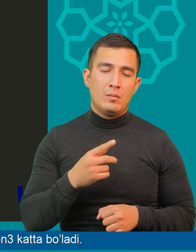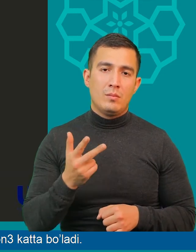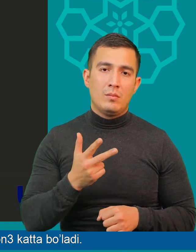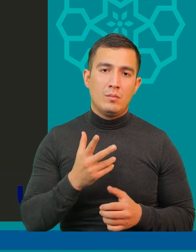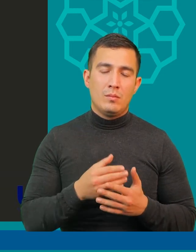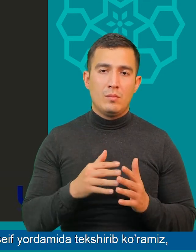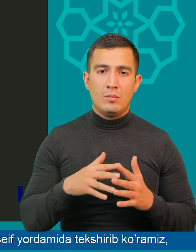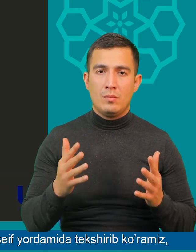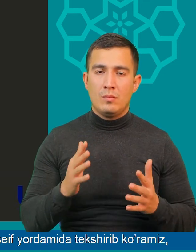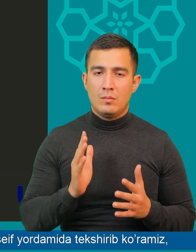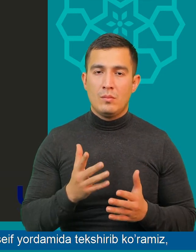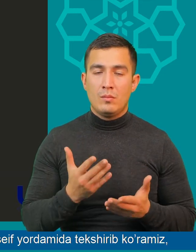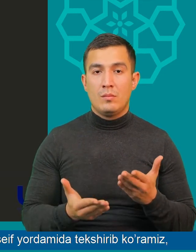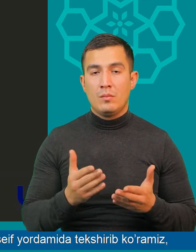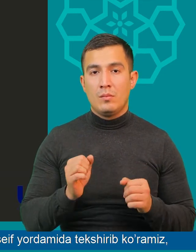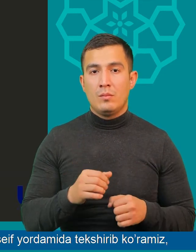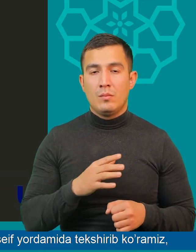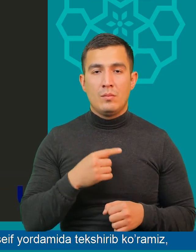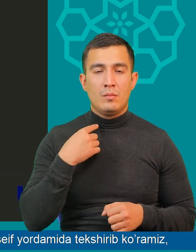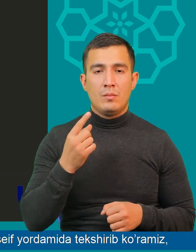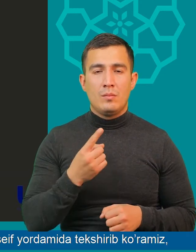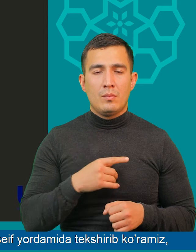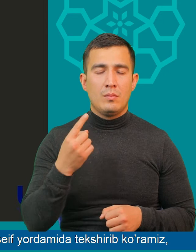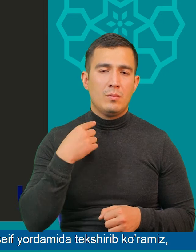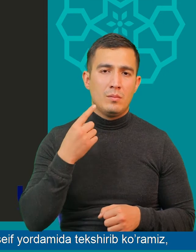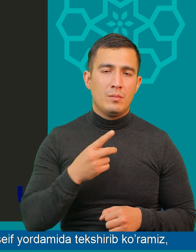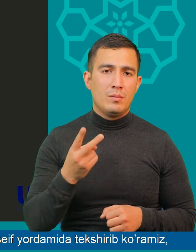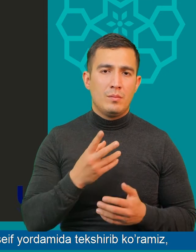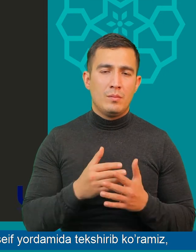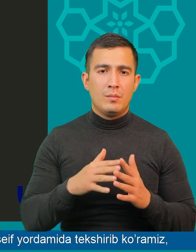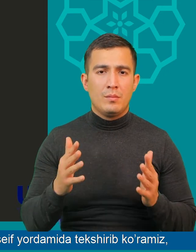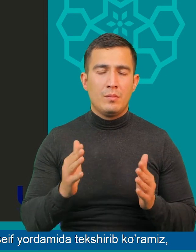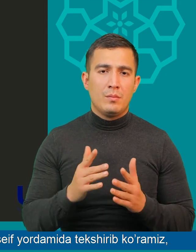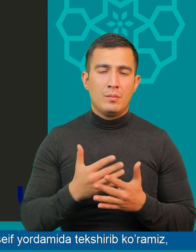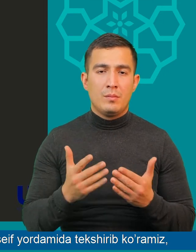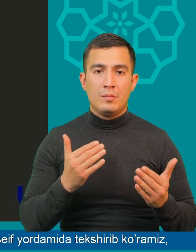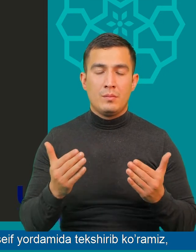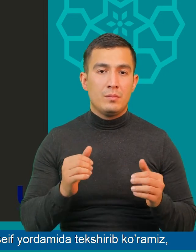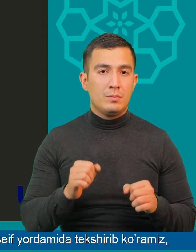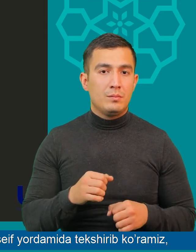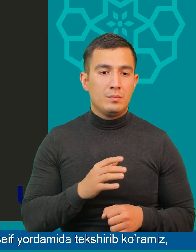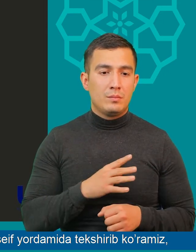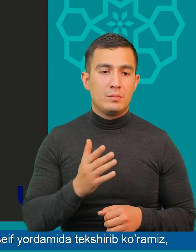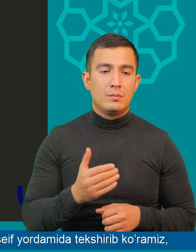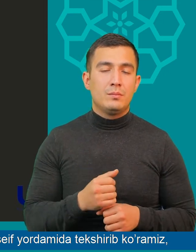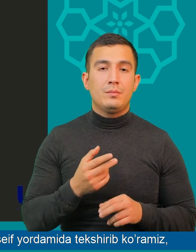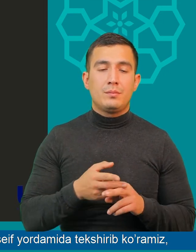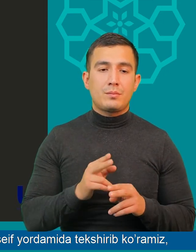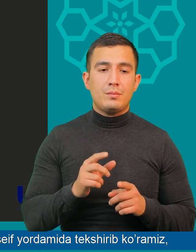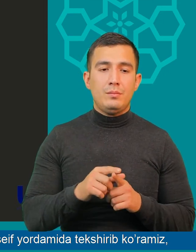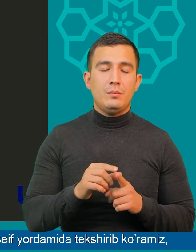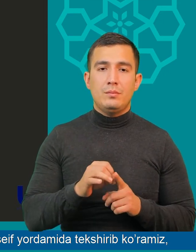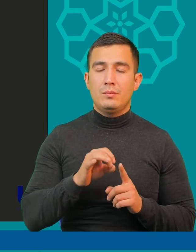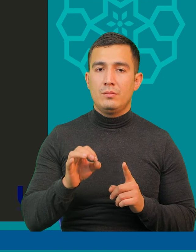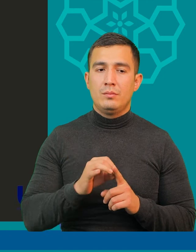katta bo'ladi. Agar son 1 son 2 dan katta bo'lmasa, ya'ni son 2 katta bo'lsa, else if yordamida